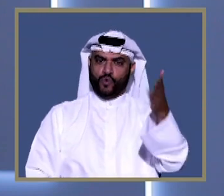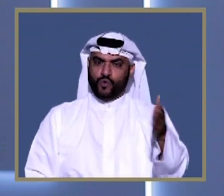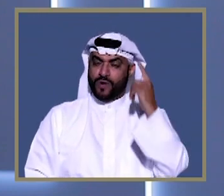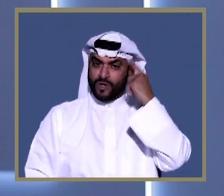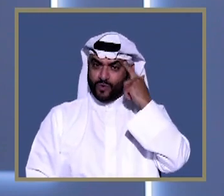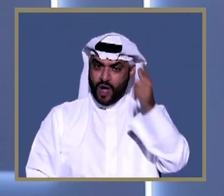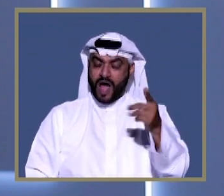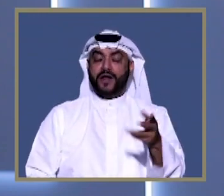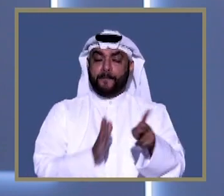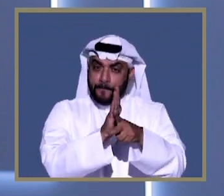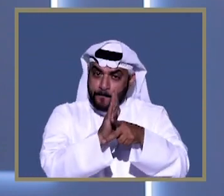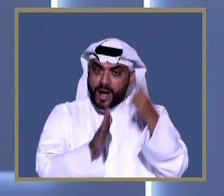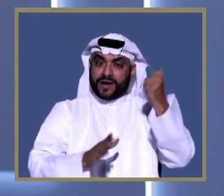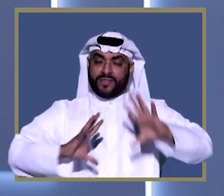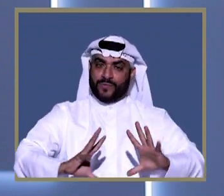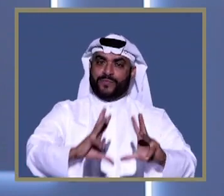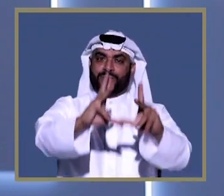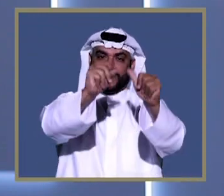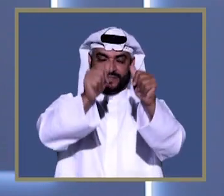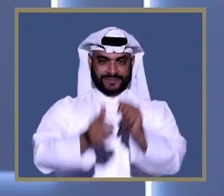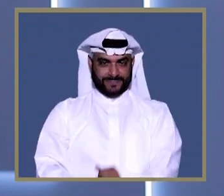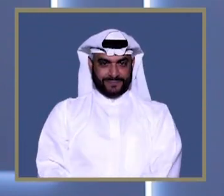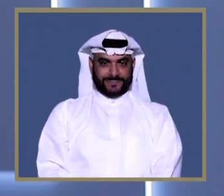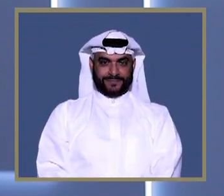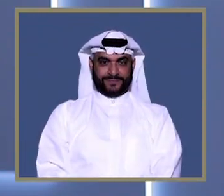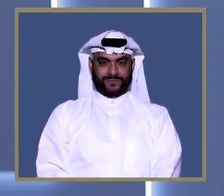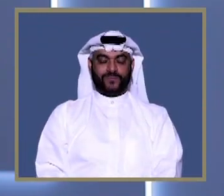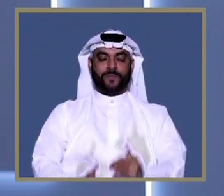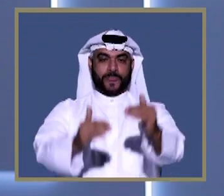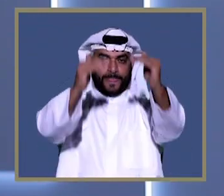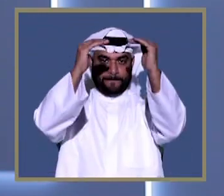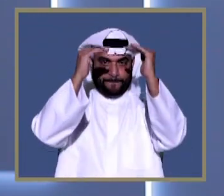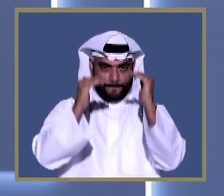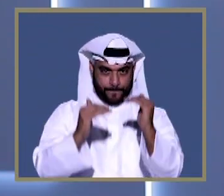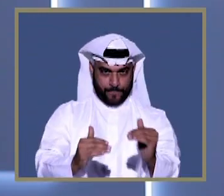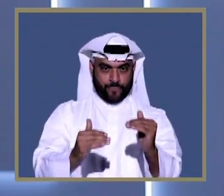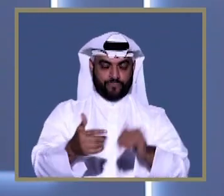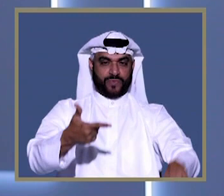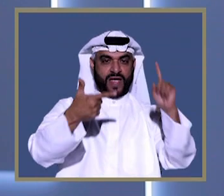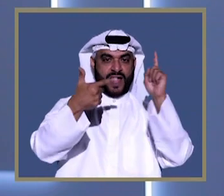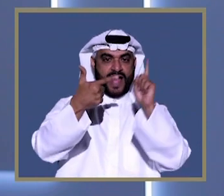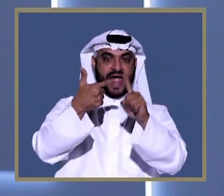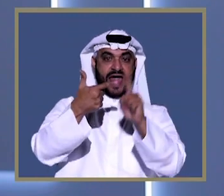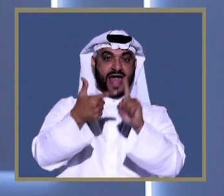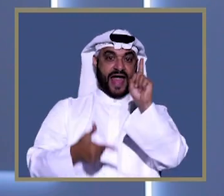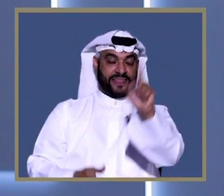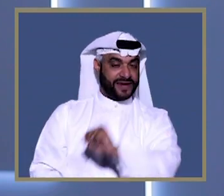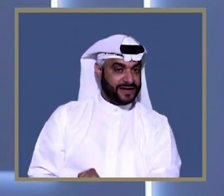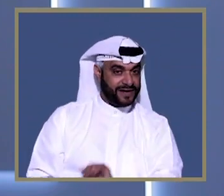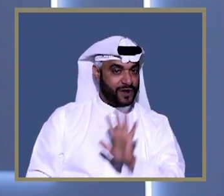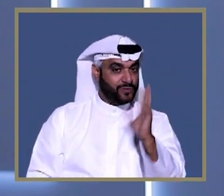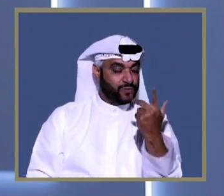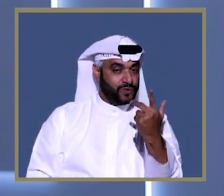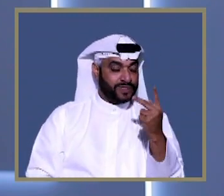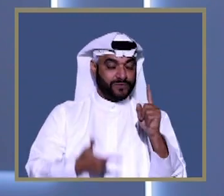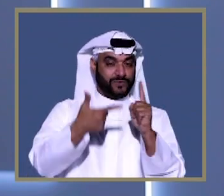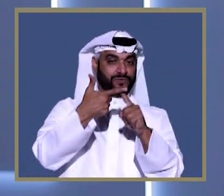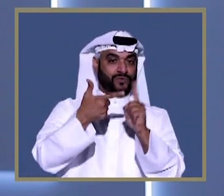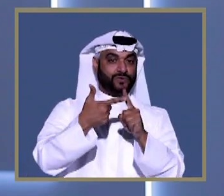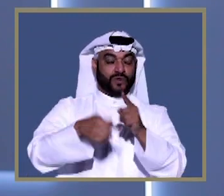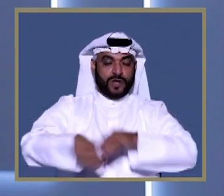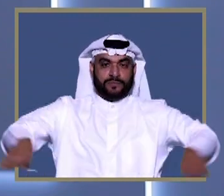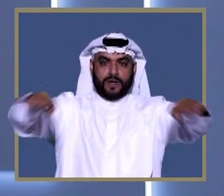الدولة المتهالكة لإعادة بنائها. أما نتكلم عن الركيزة الثانية وهي